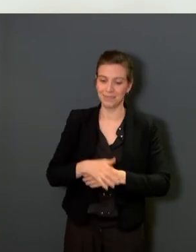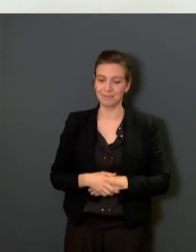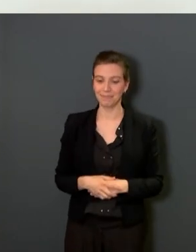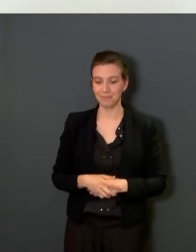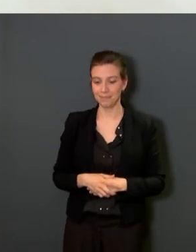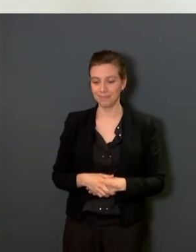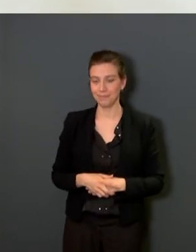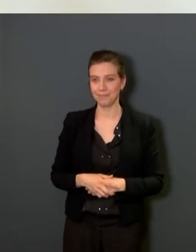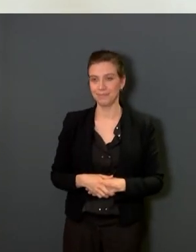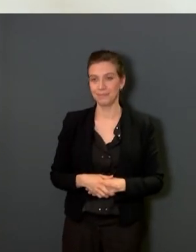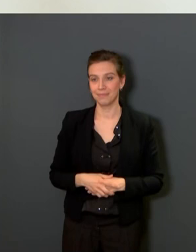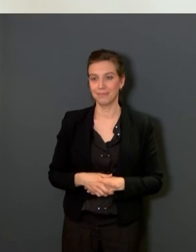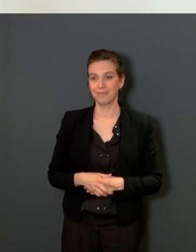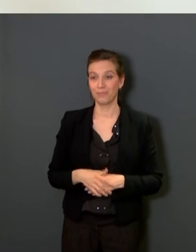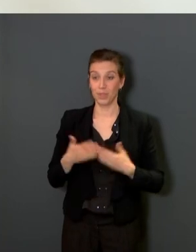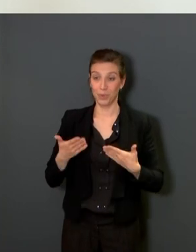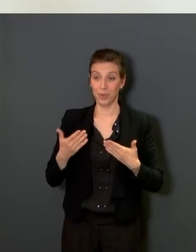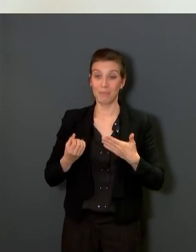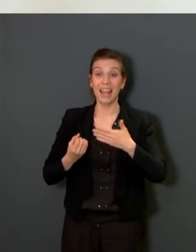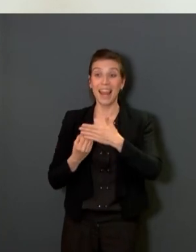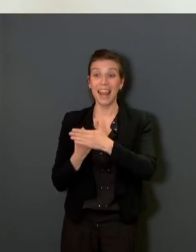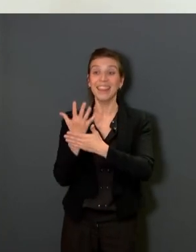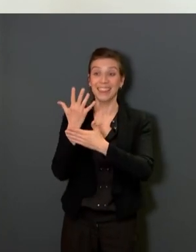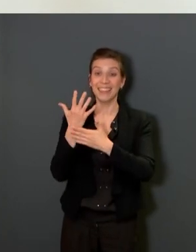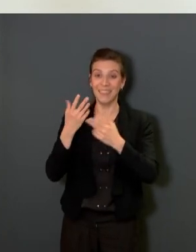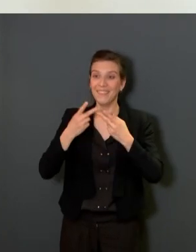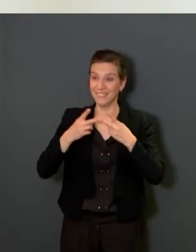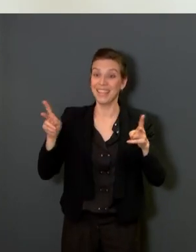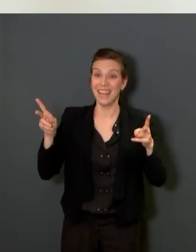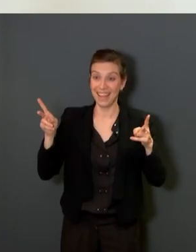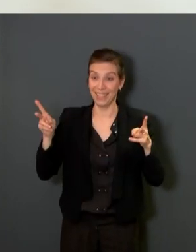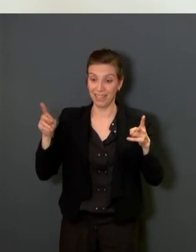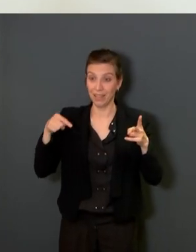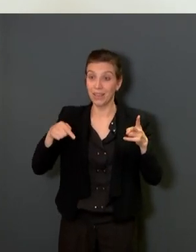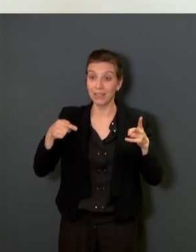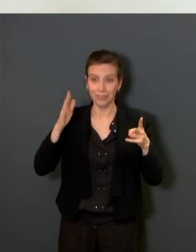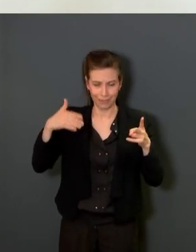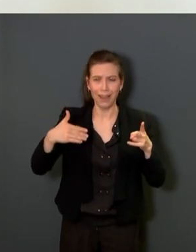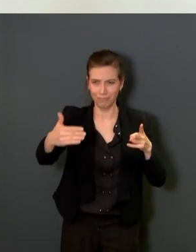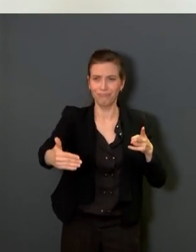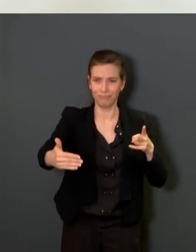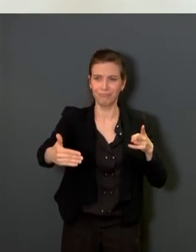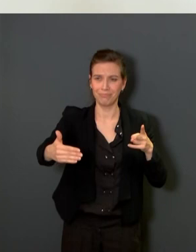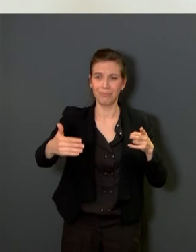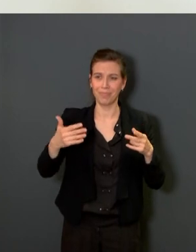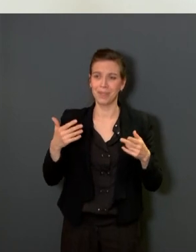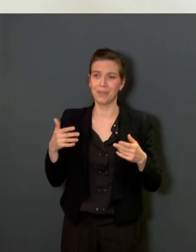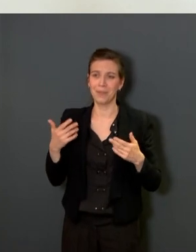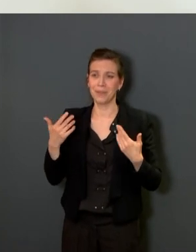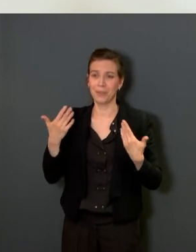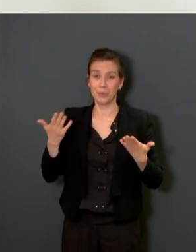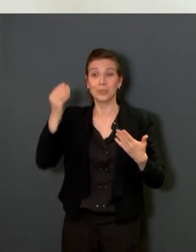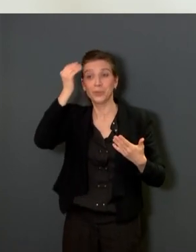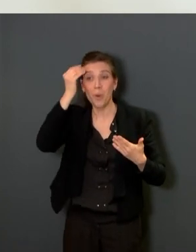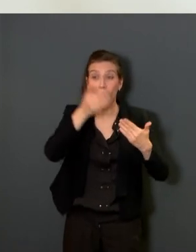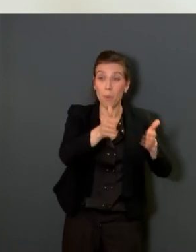Die lente van de vrijheid, die komt eraan. Met meer scholen die open zijn, met terrassen waar we samen